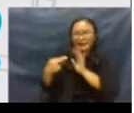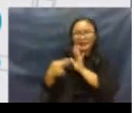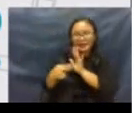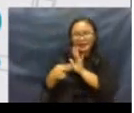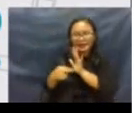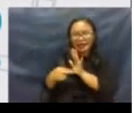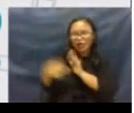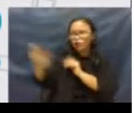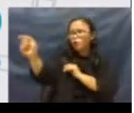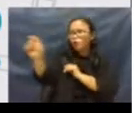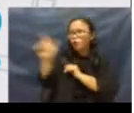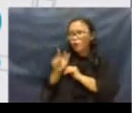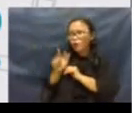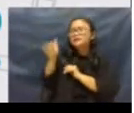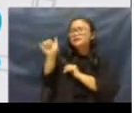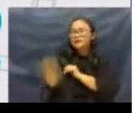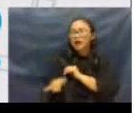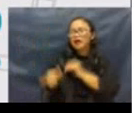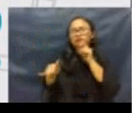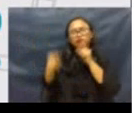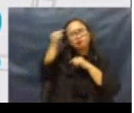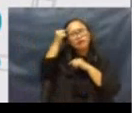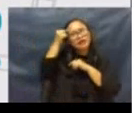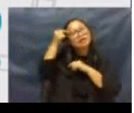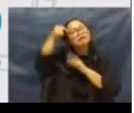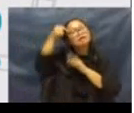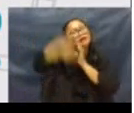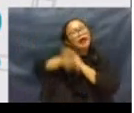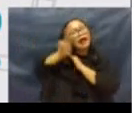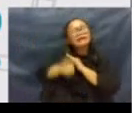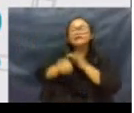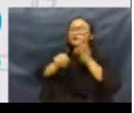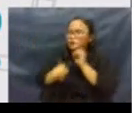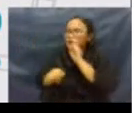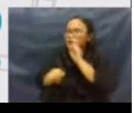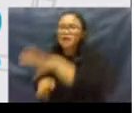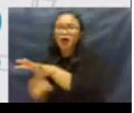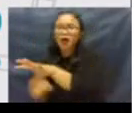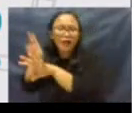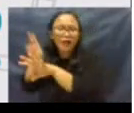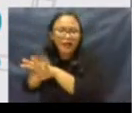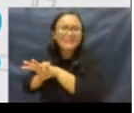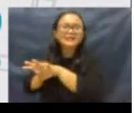umpan balik kepada saya berpikir kritis lagi terhadap umpan baliknya, kemudian saya